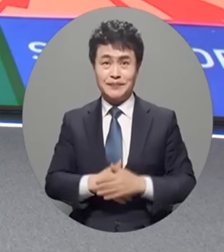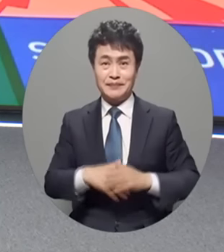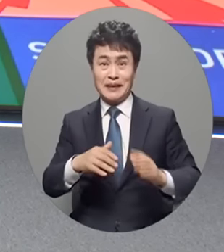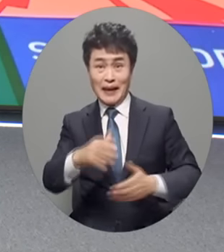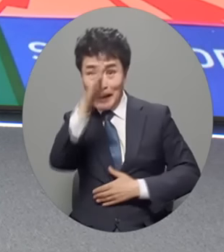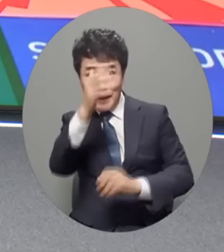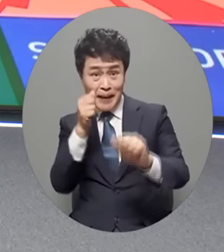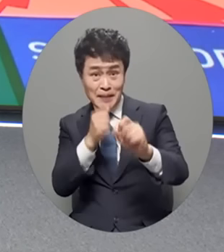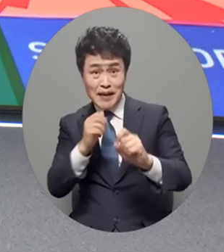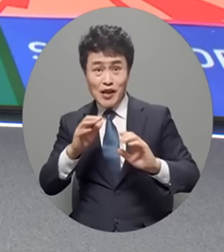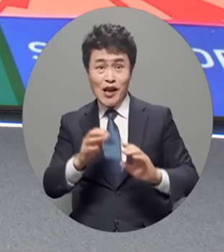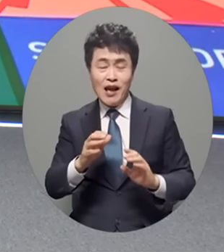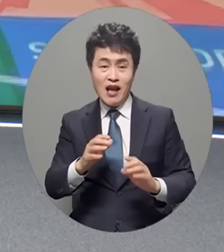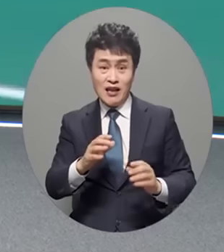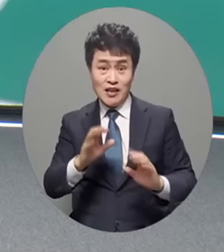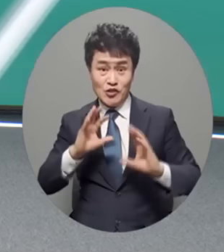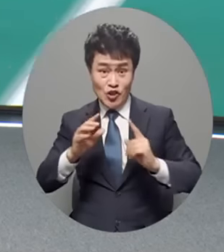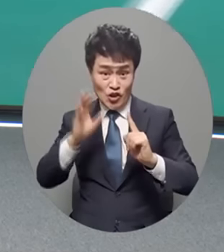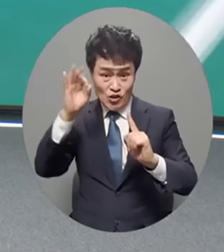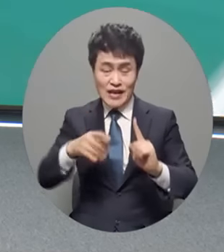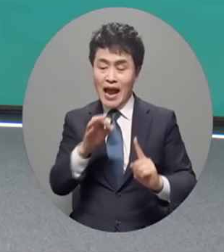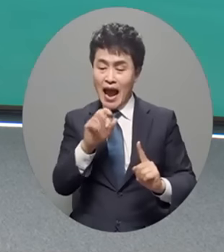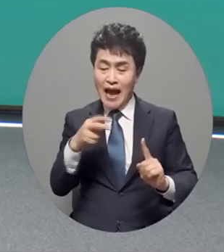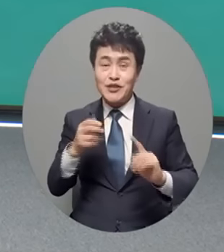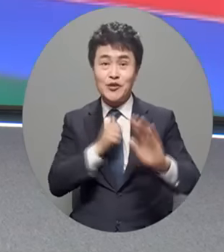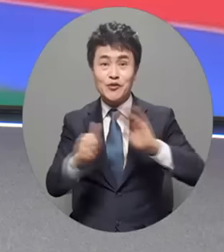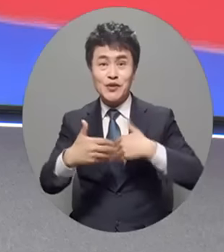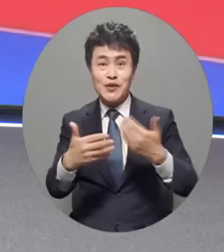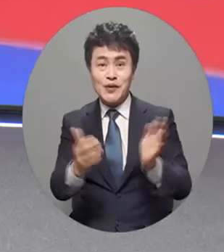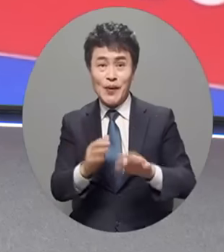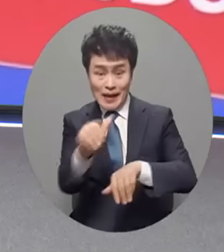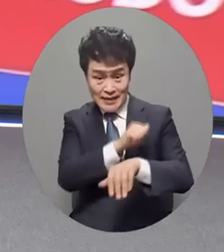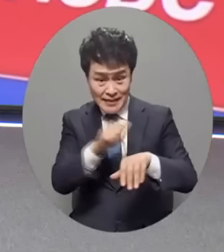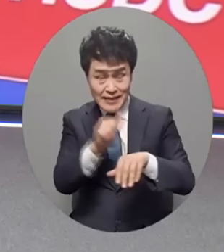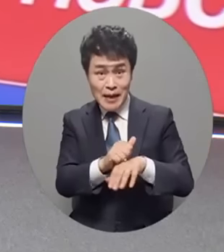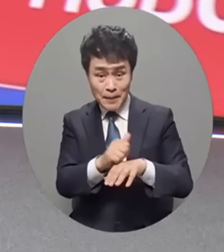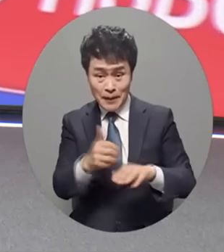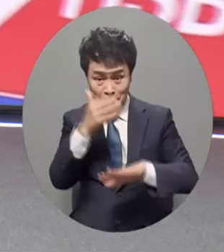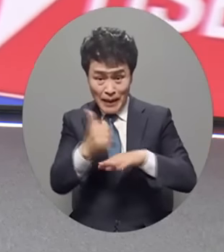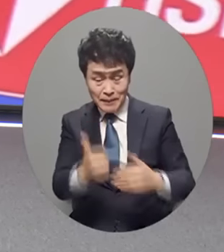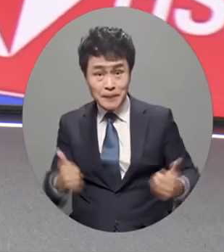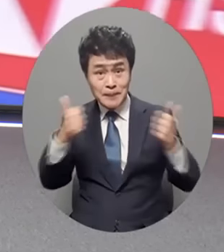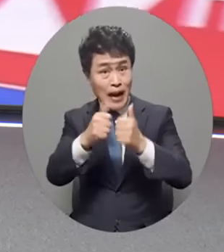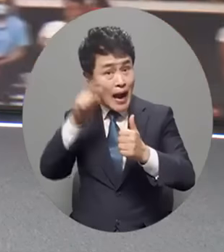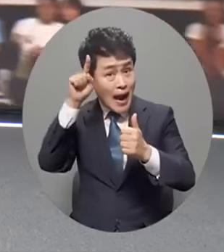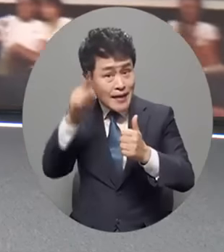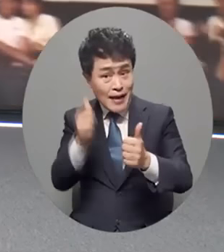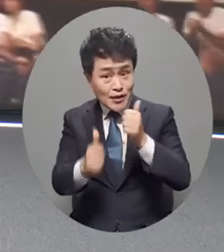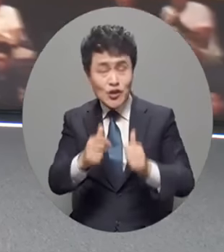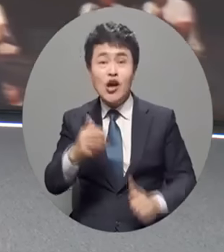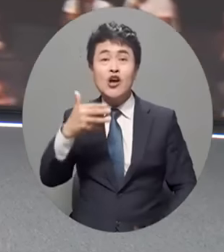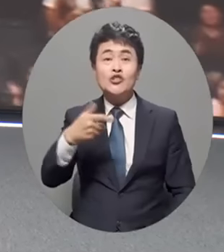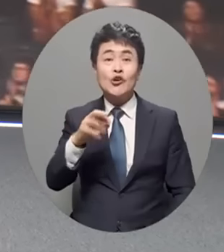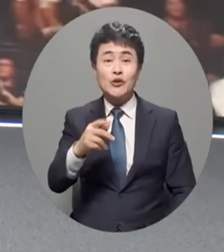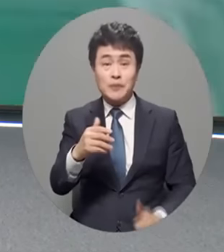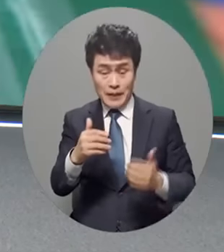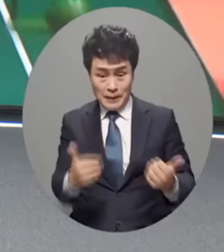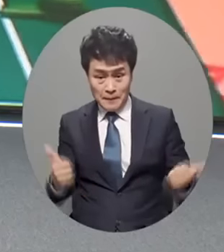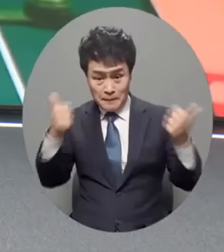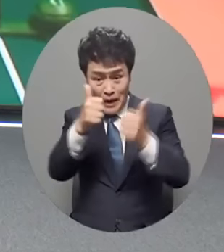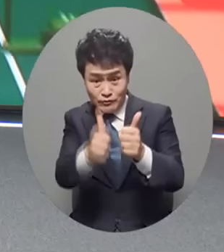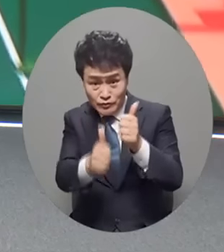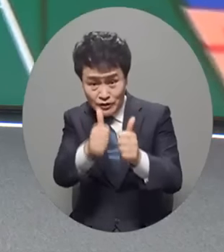배드민턴 세계 1위 안세영 선수가 싱가포르 오픈에서 결승 진출에 성공했습니다. 내일 라이벌인 중국의 천이페이와 우승을 다투게